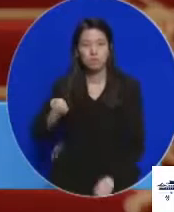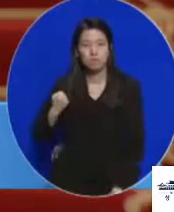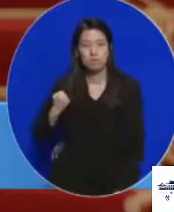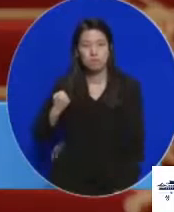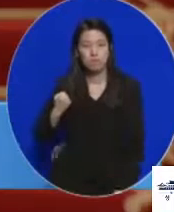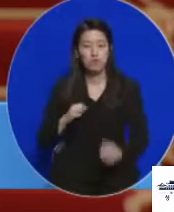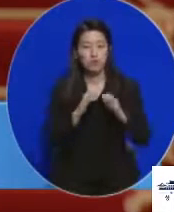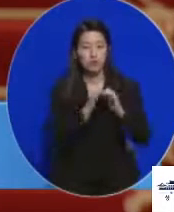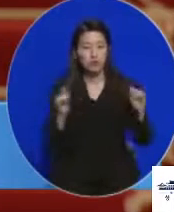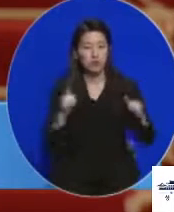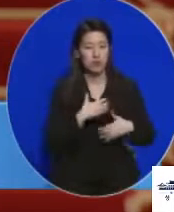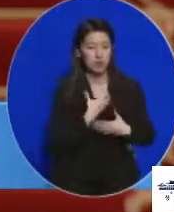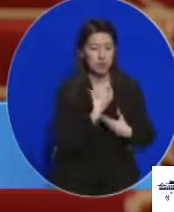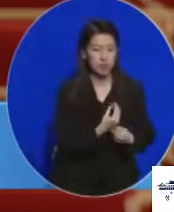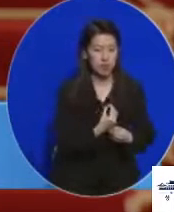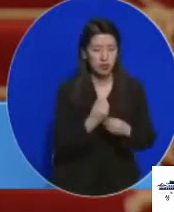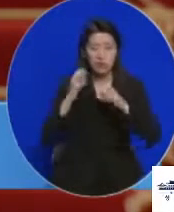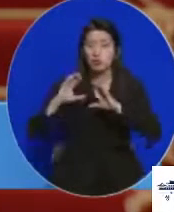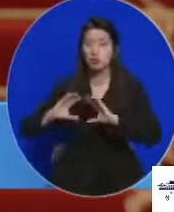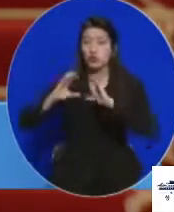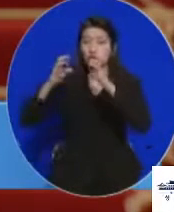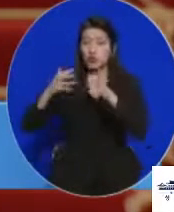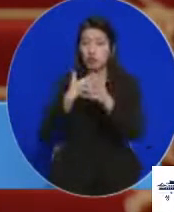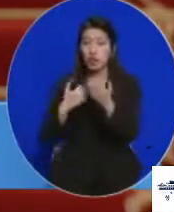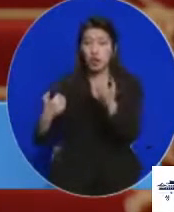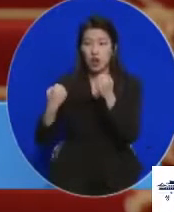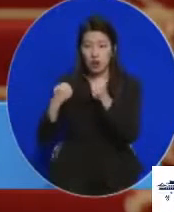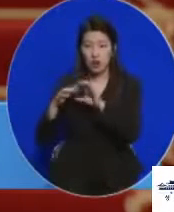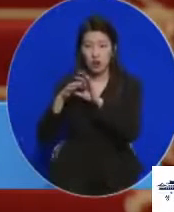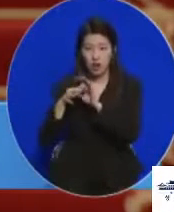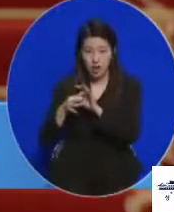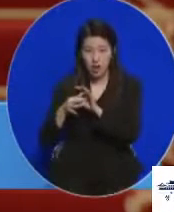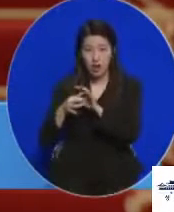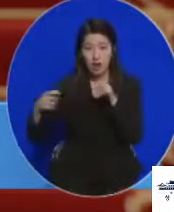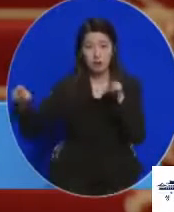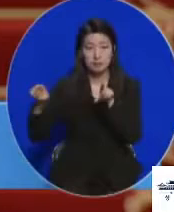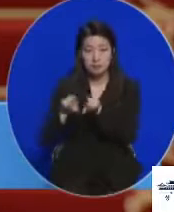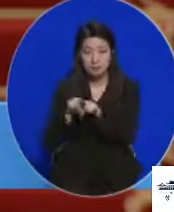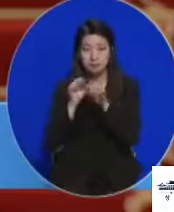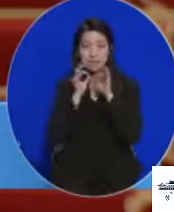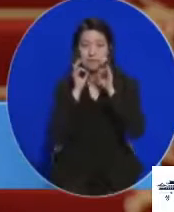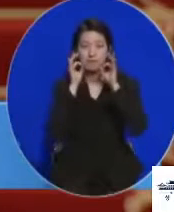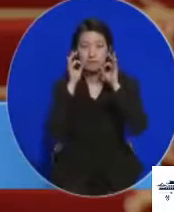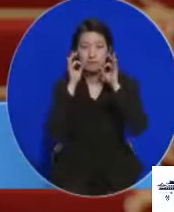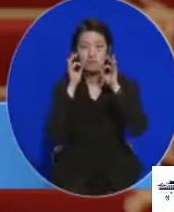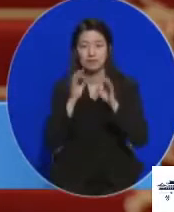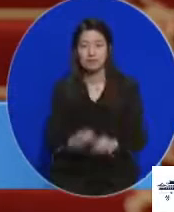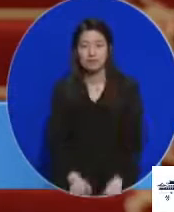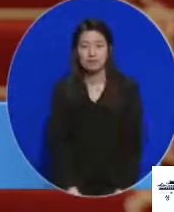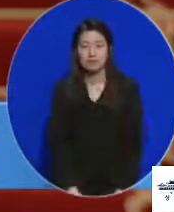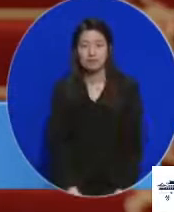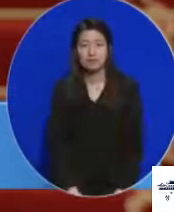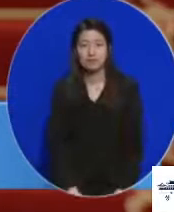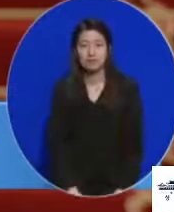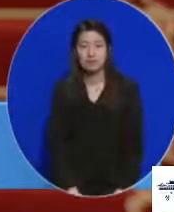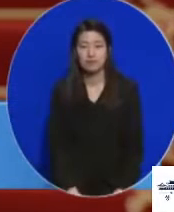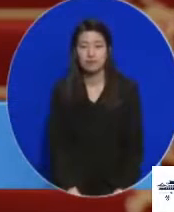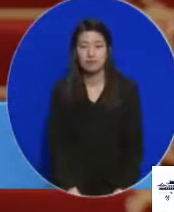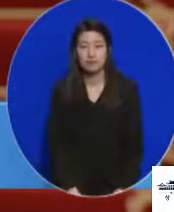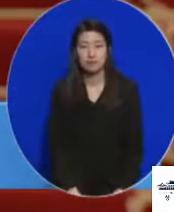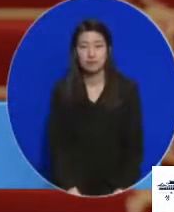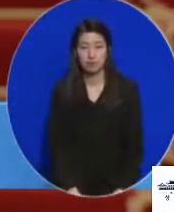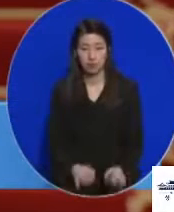안전과 국회에 복음 협력을 강화하는데 기여할 수 있도록 하겠습니다 경제 예수도